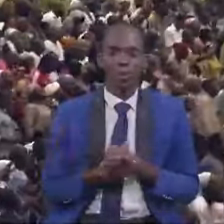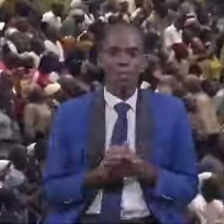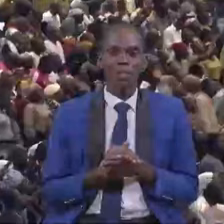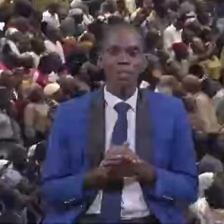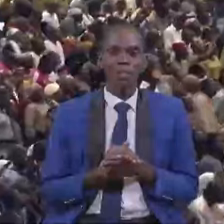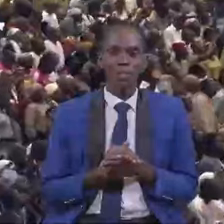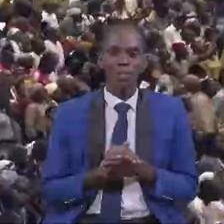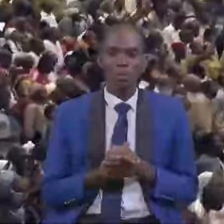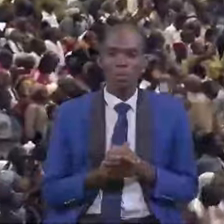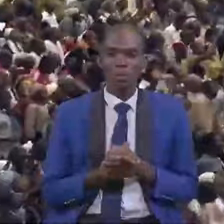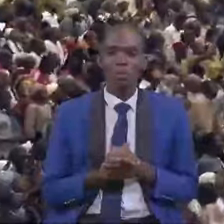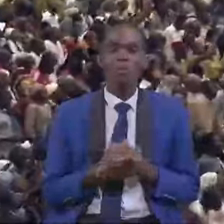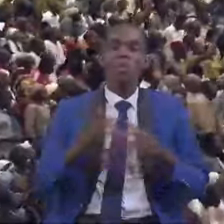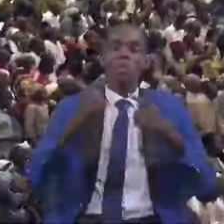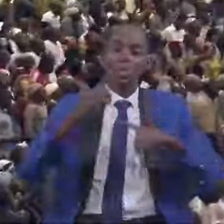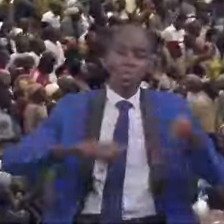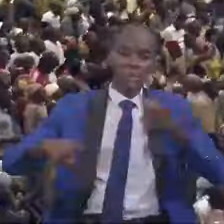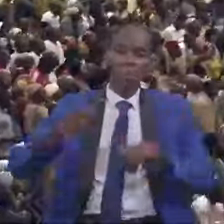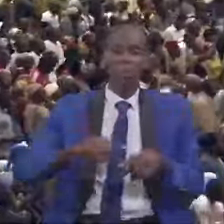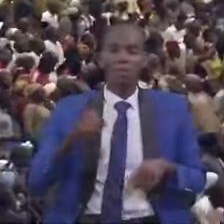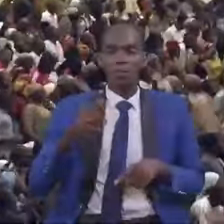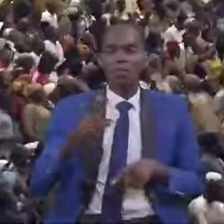Vous êtes libéré. Déclarez-le, vous êtes libre.